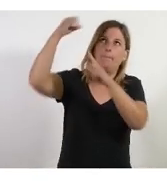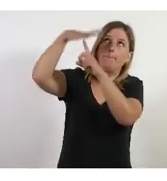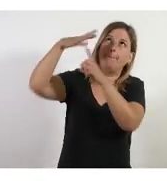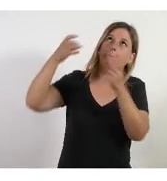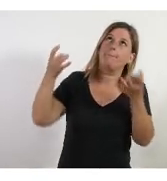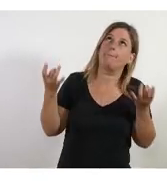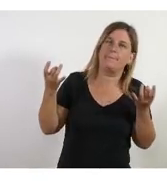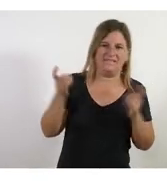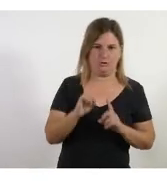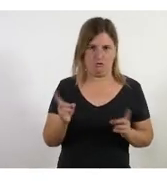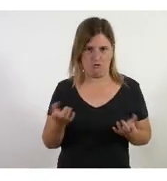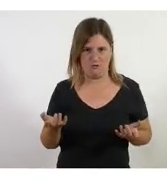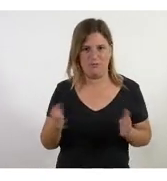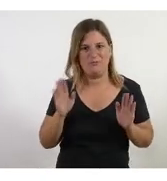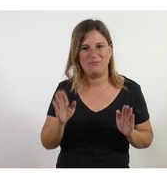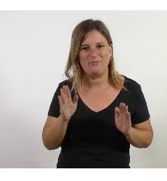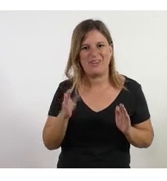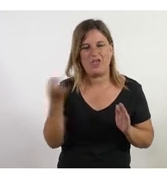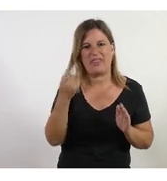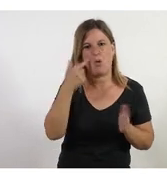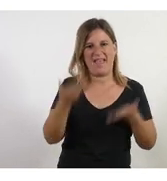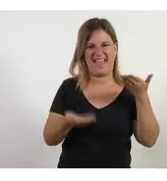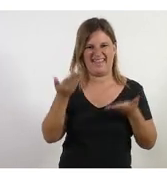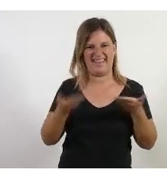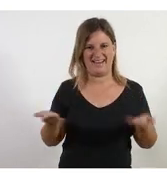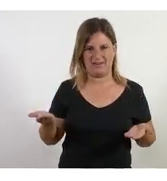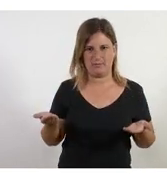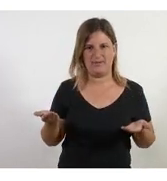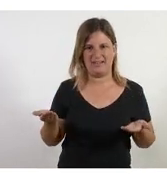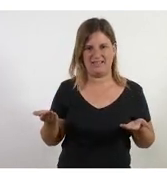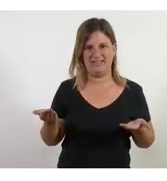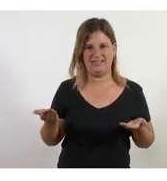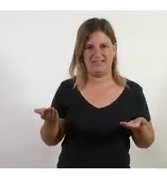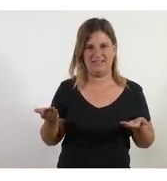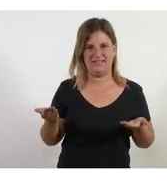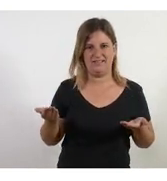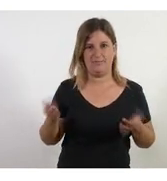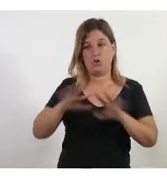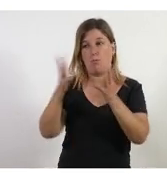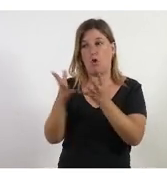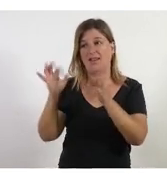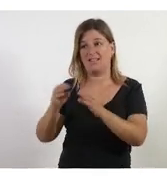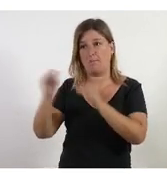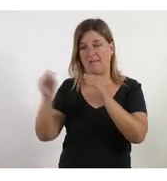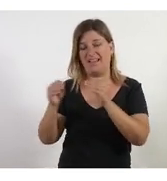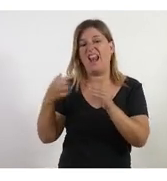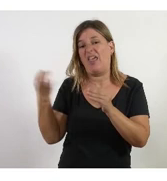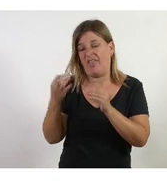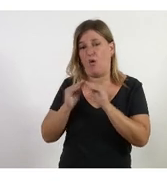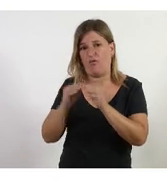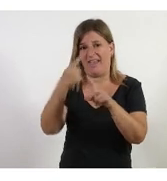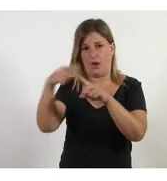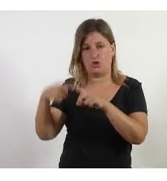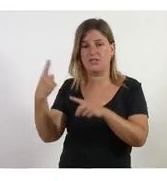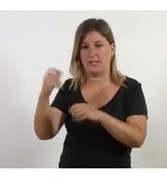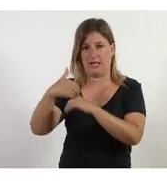això. Estic dient que hem d'equilibrar les dues coses. És clar que hem de fer. Vivim en un món material i hem de fer coses. És clar que hem de fer. I ens hem de guanyar la